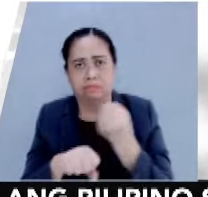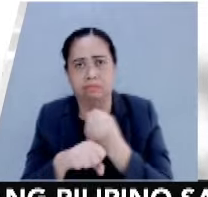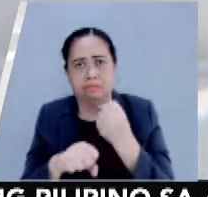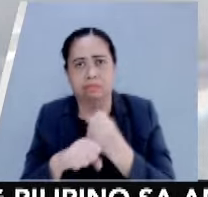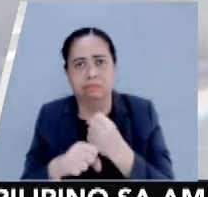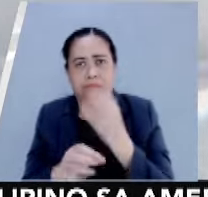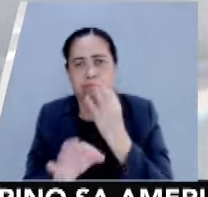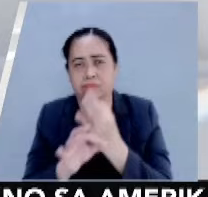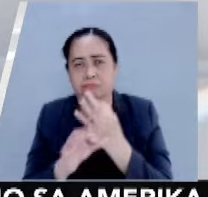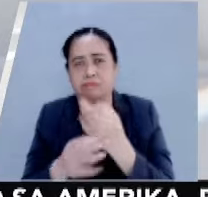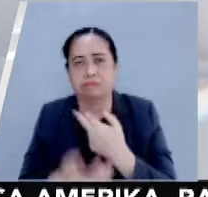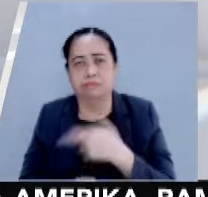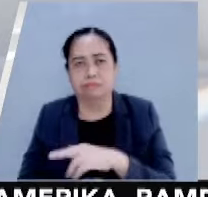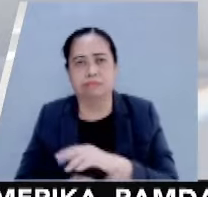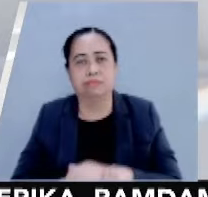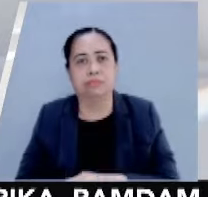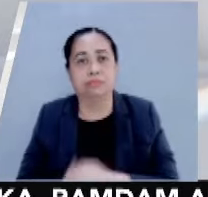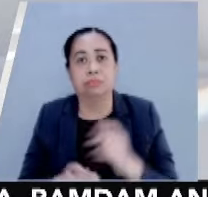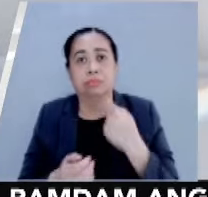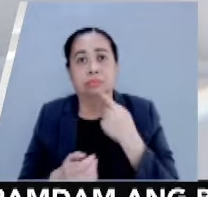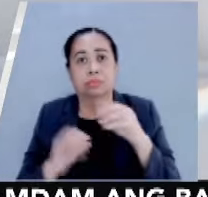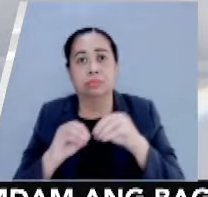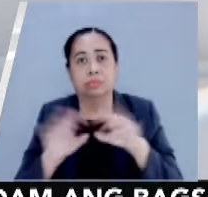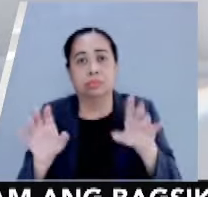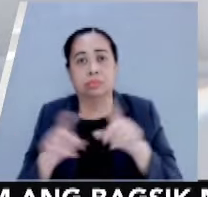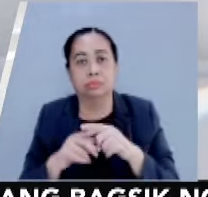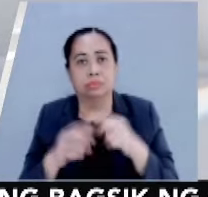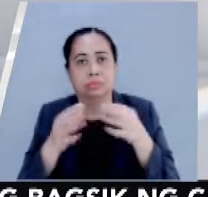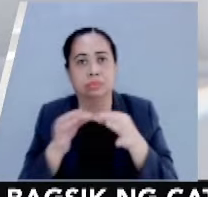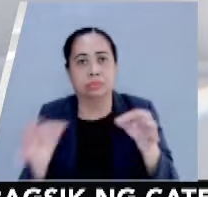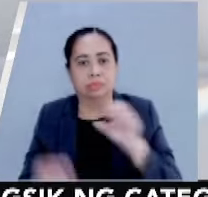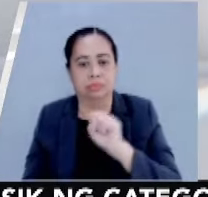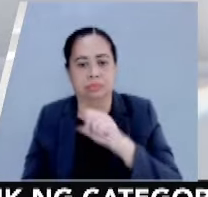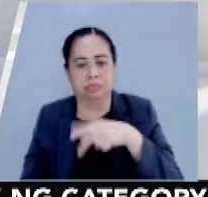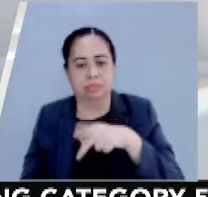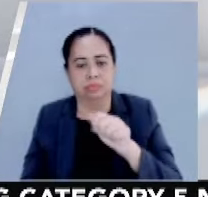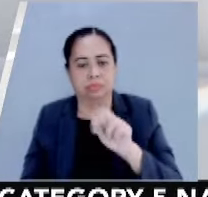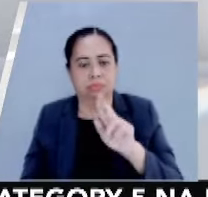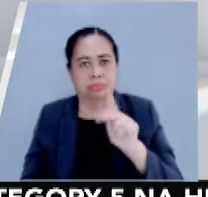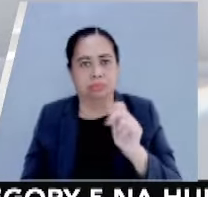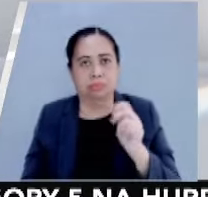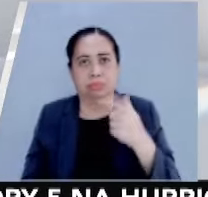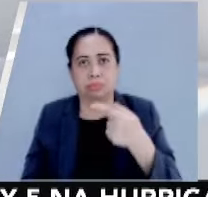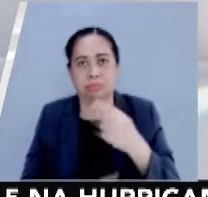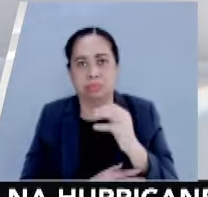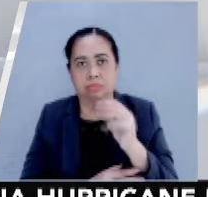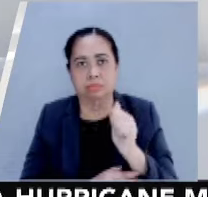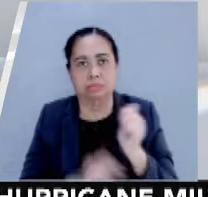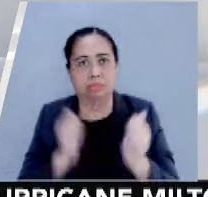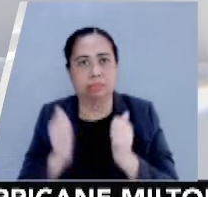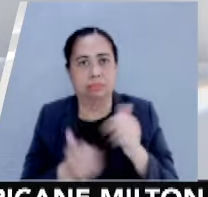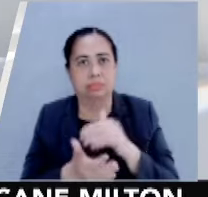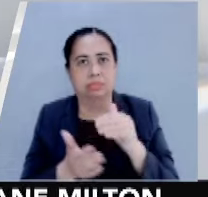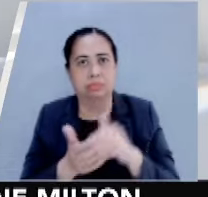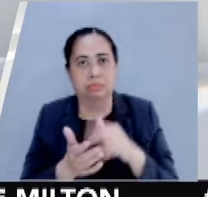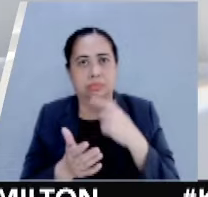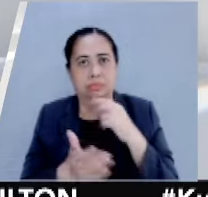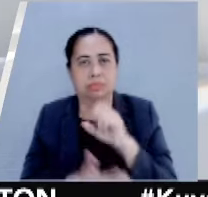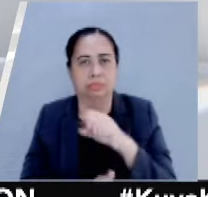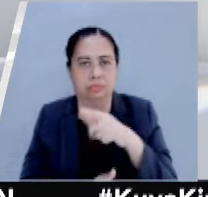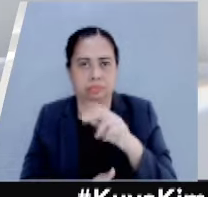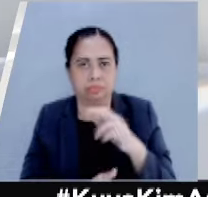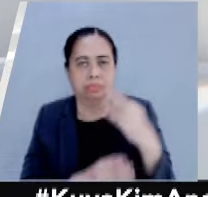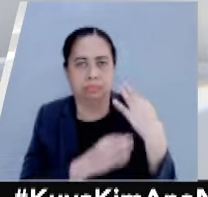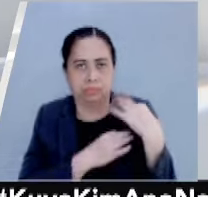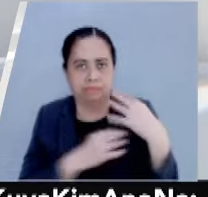pananampalataya. Nauna nang naglabas ng statement ng Sparkle GMA Artist Center kaugnay sa isyung ito. Inako ng Sparkle ang pananagutan sa pagdalo